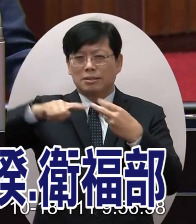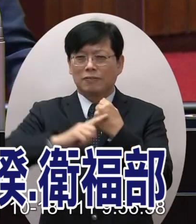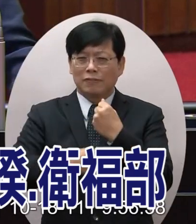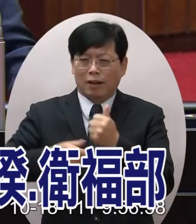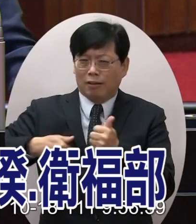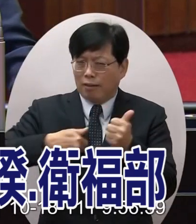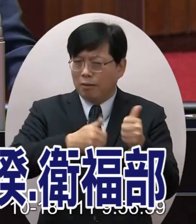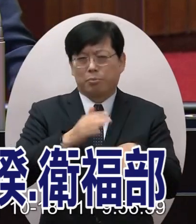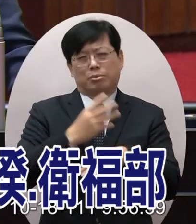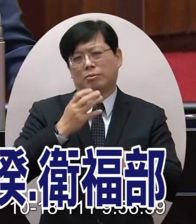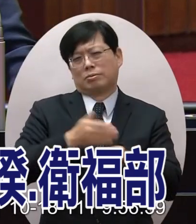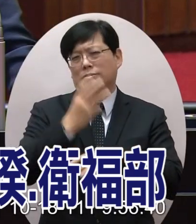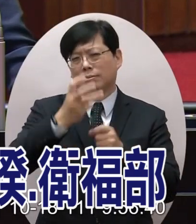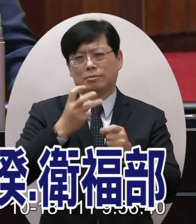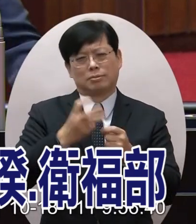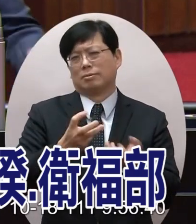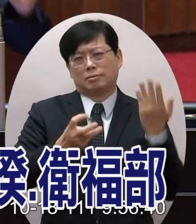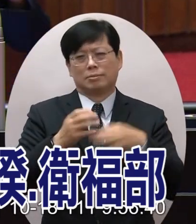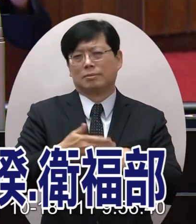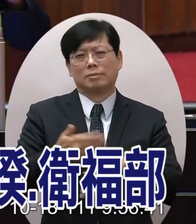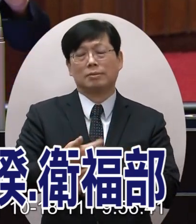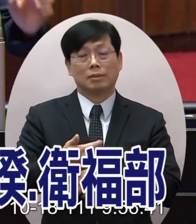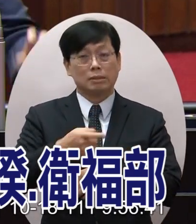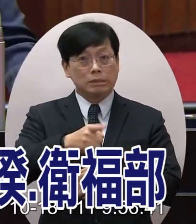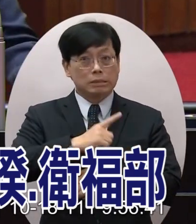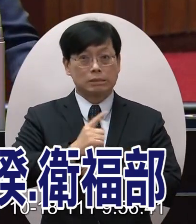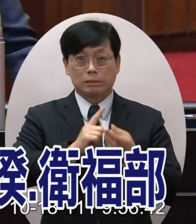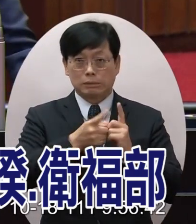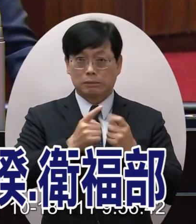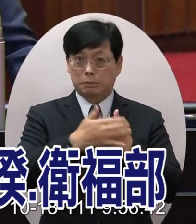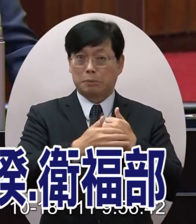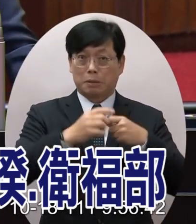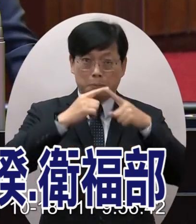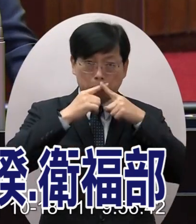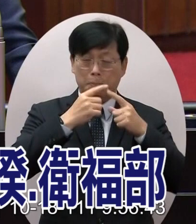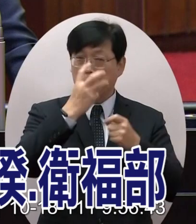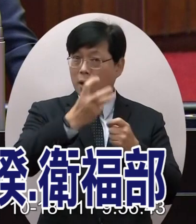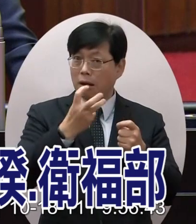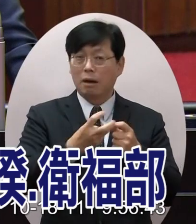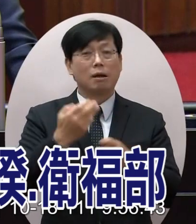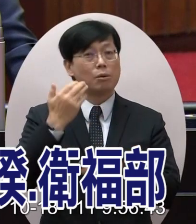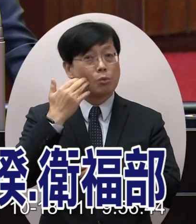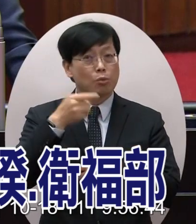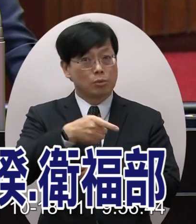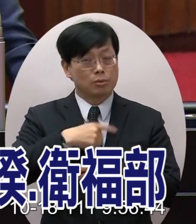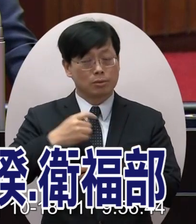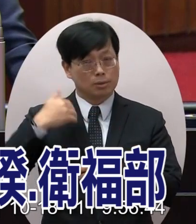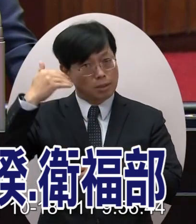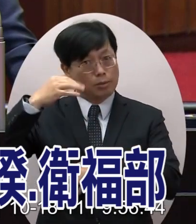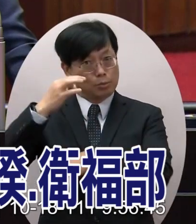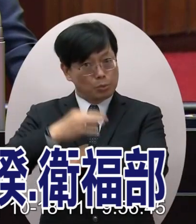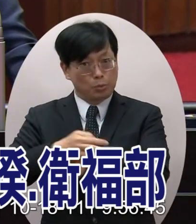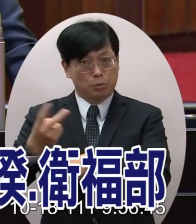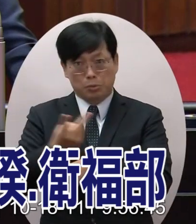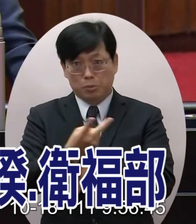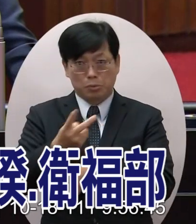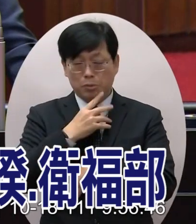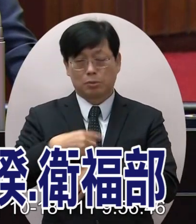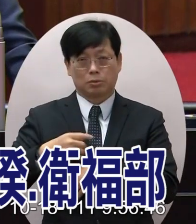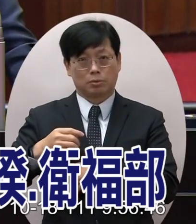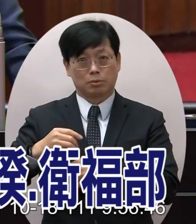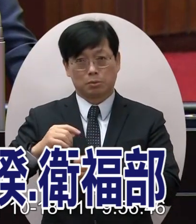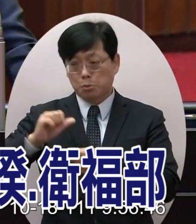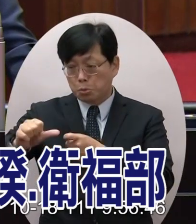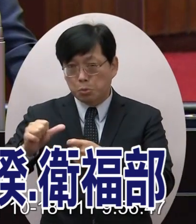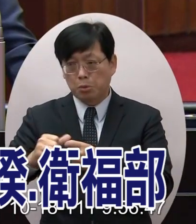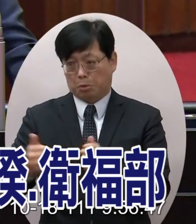会超过这个30年，对不对？所以你把它保密30年，如果你跟高端的这个保密期间只有5年，为